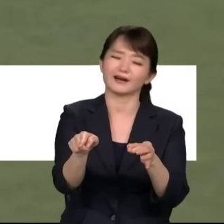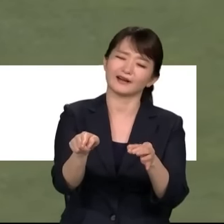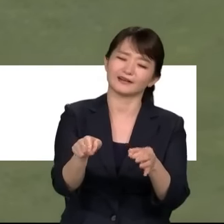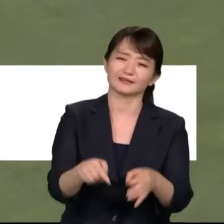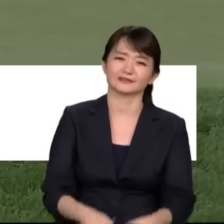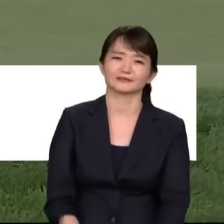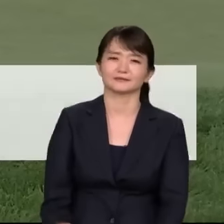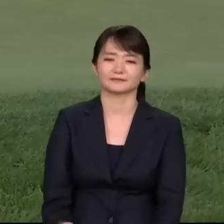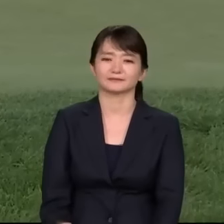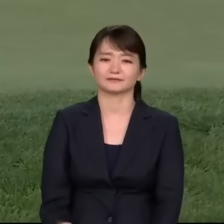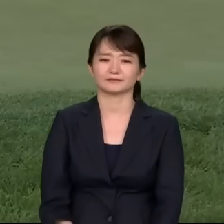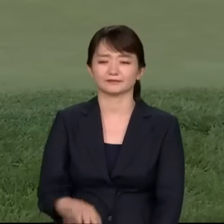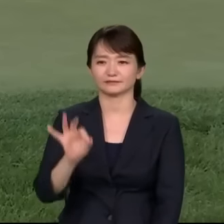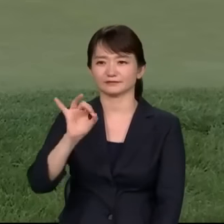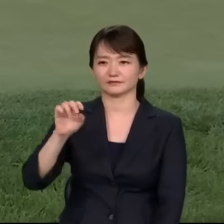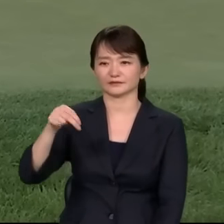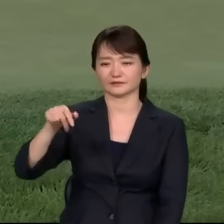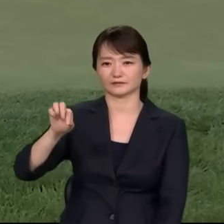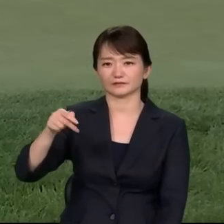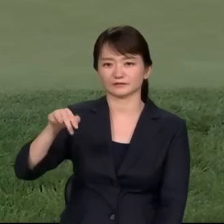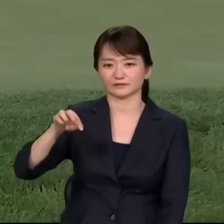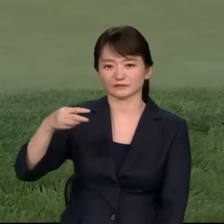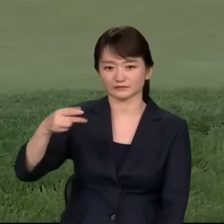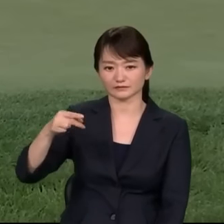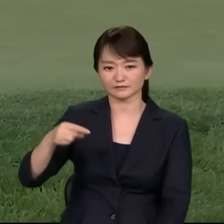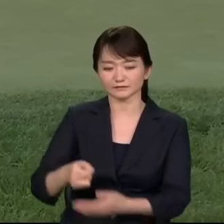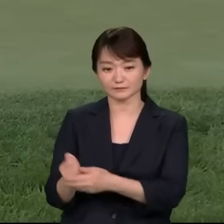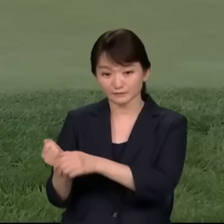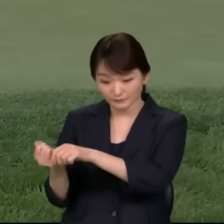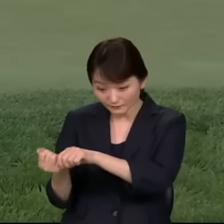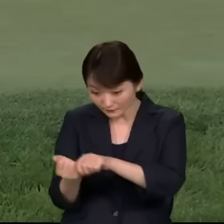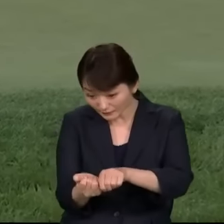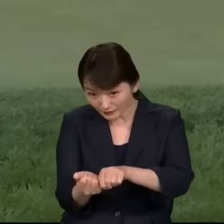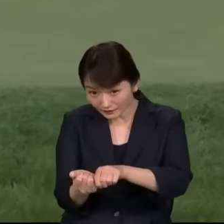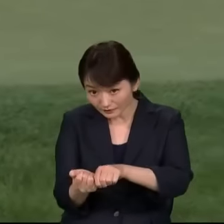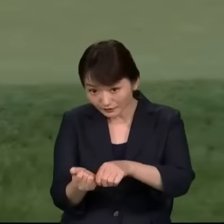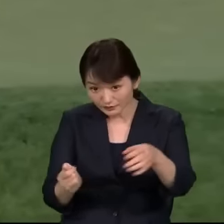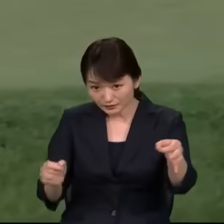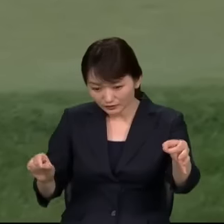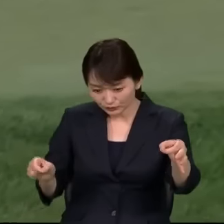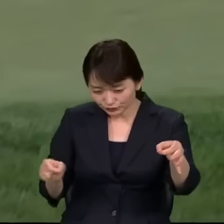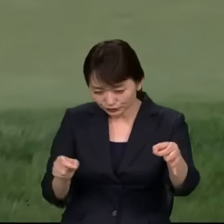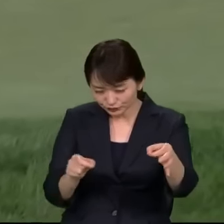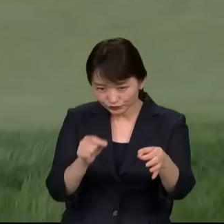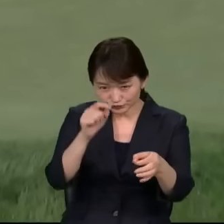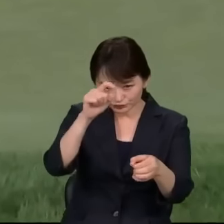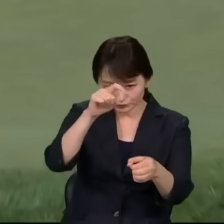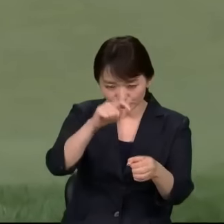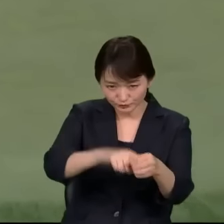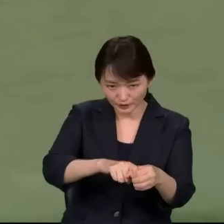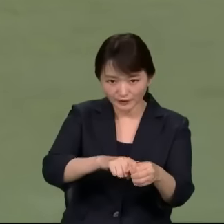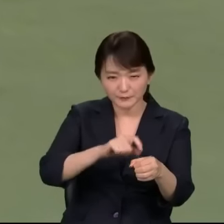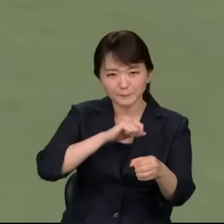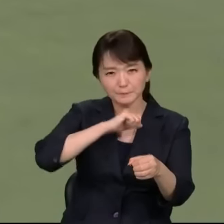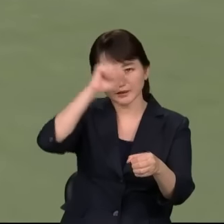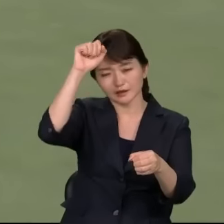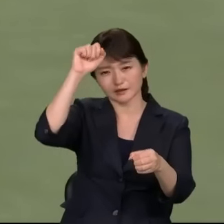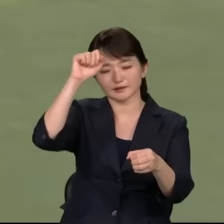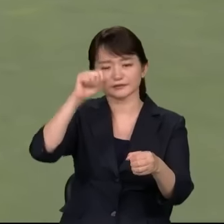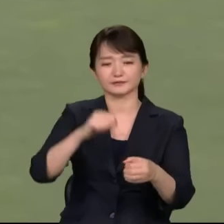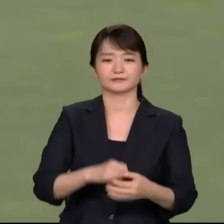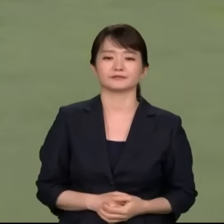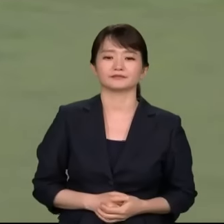maybe. 임성재는 놓치지 말아야 할 샷에서 꾸준히 타수를 줄여갔습니다. 파4 6번 홀에서 7m 가까운 거리에서